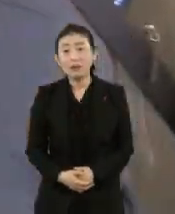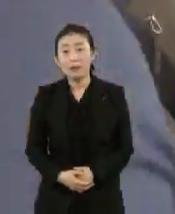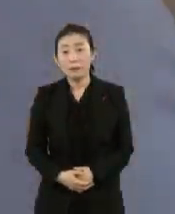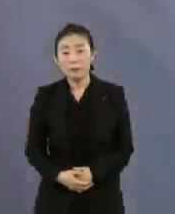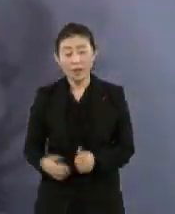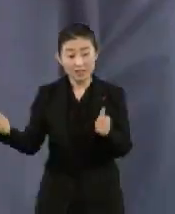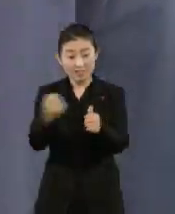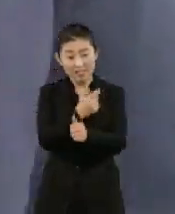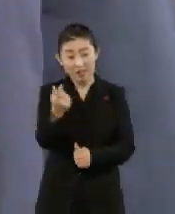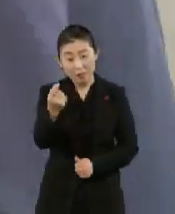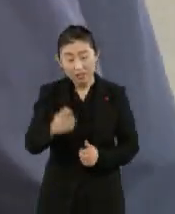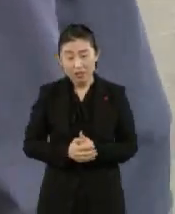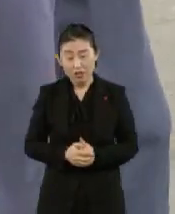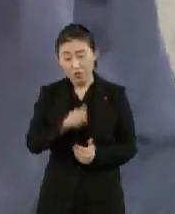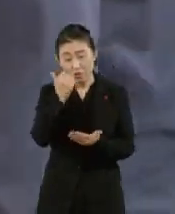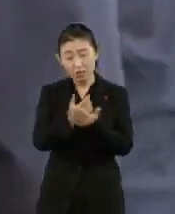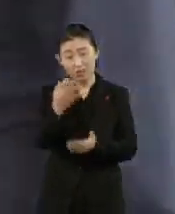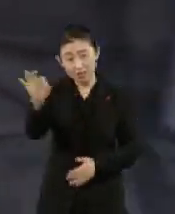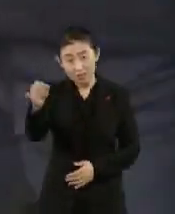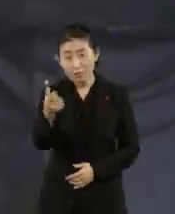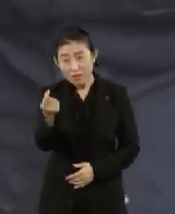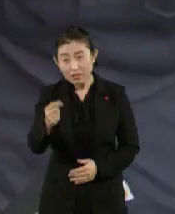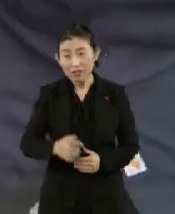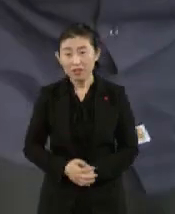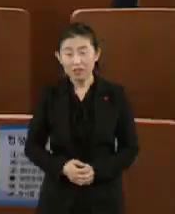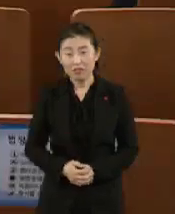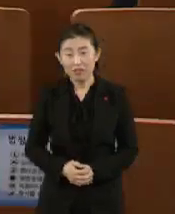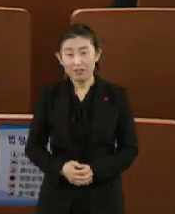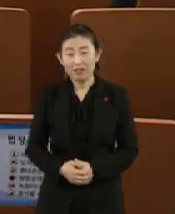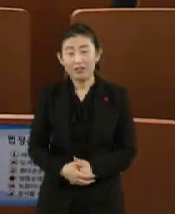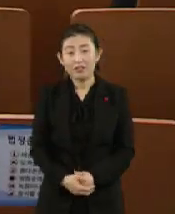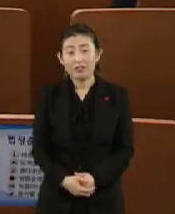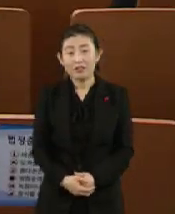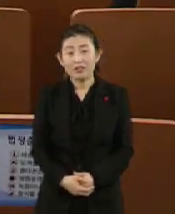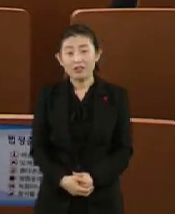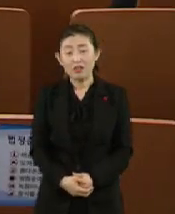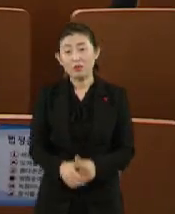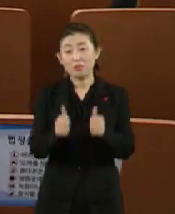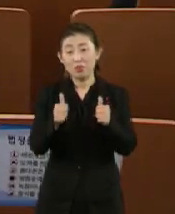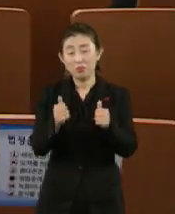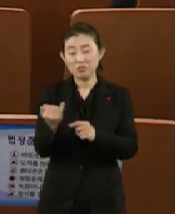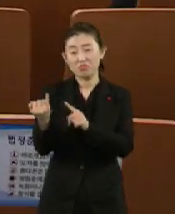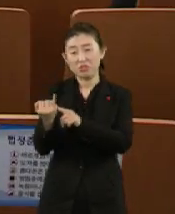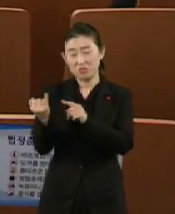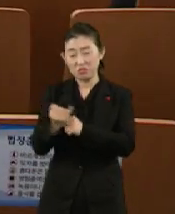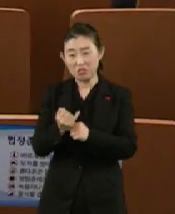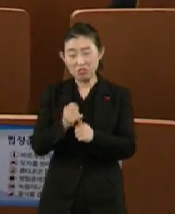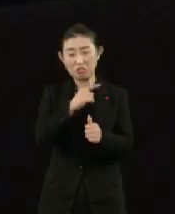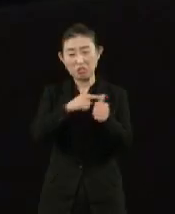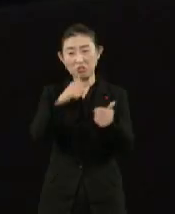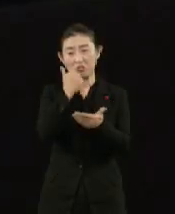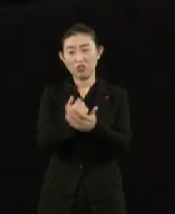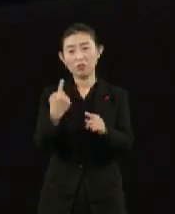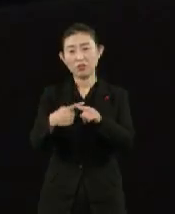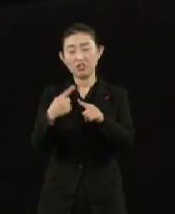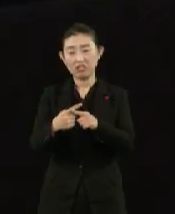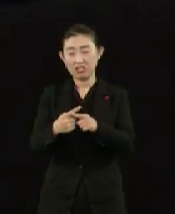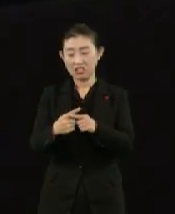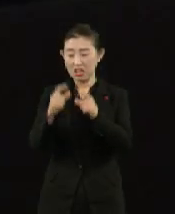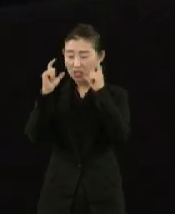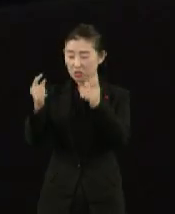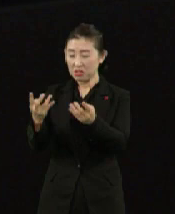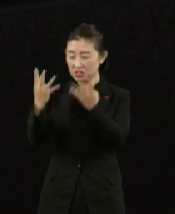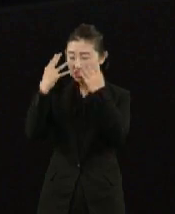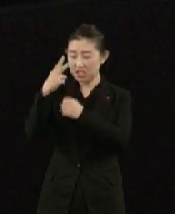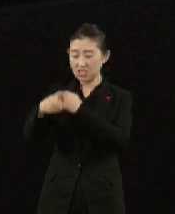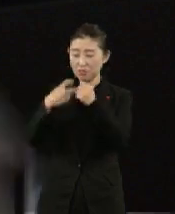때린 거 맞습니까? 혐의 인정하세요? 학대 혐의 인정하세요? 법원은 성 씨의 살인 혐의를 인정해 징역